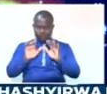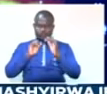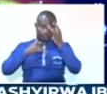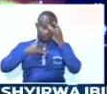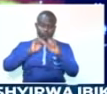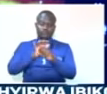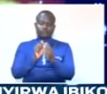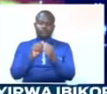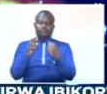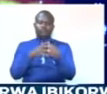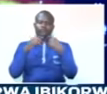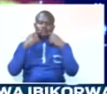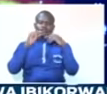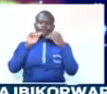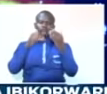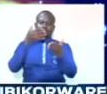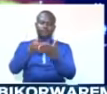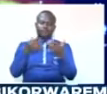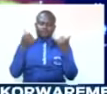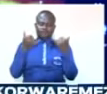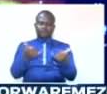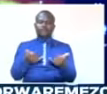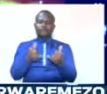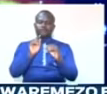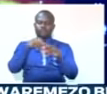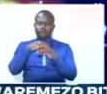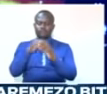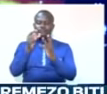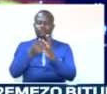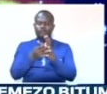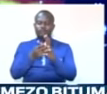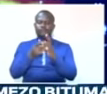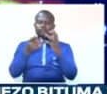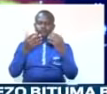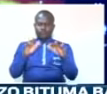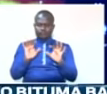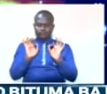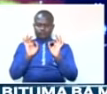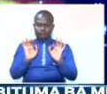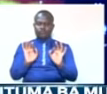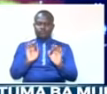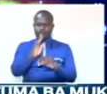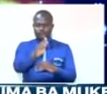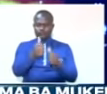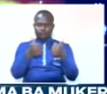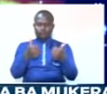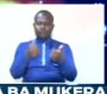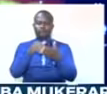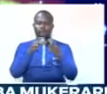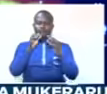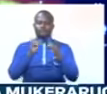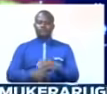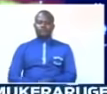cya COVID-19 bavuga ko kugeza ubu bataha ubukwe bamaze kujya ku murongo muzima Alexi Namahoro mu